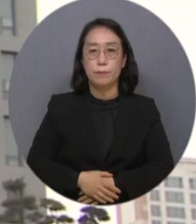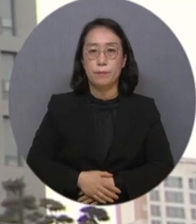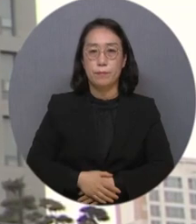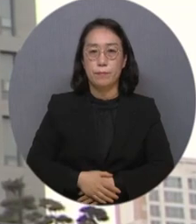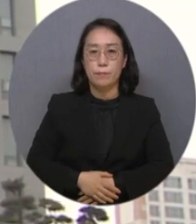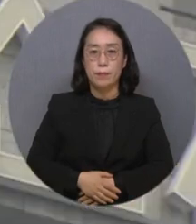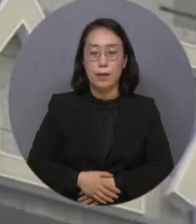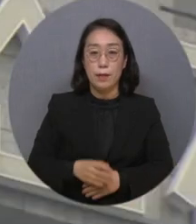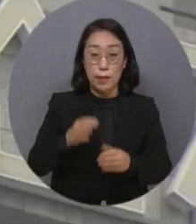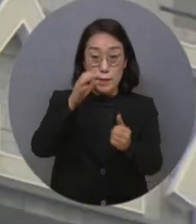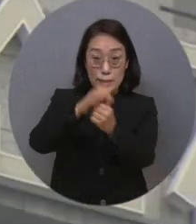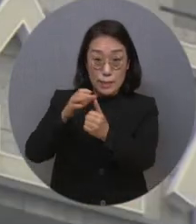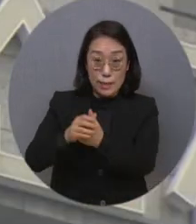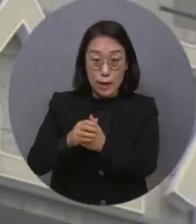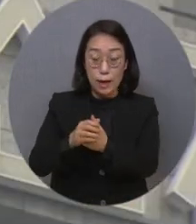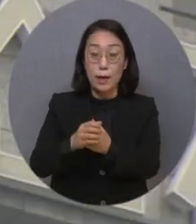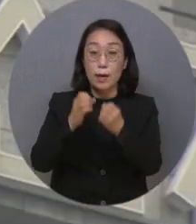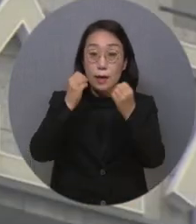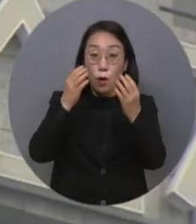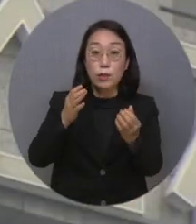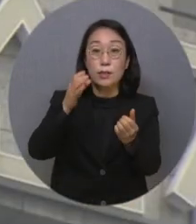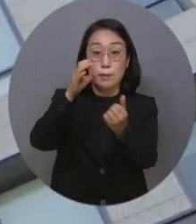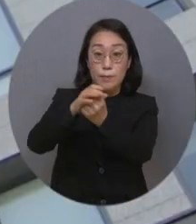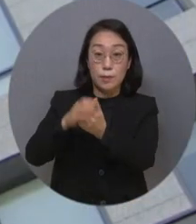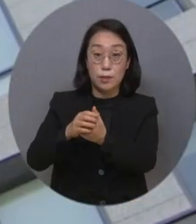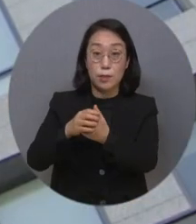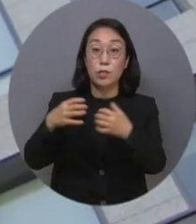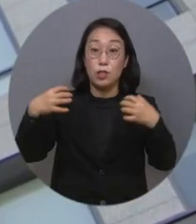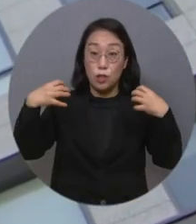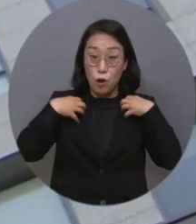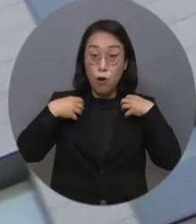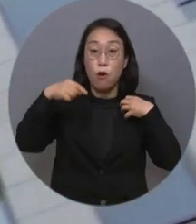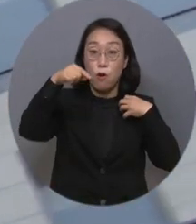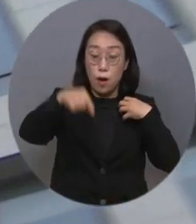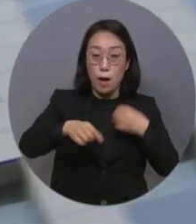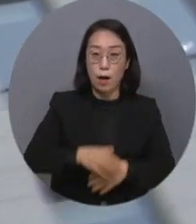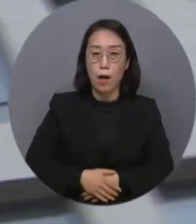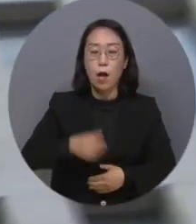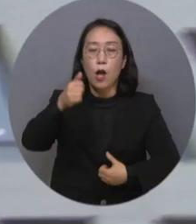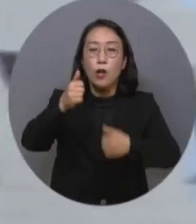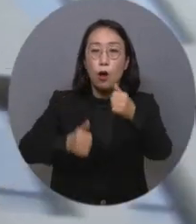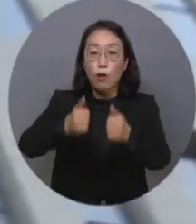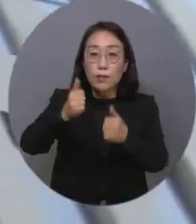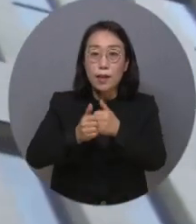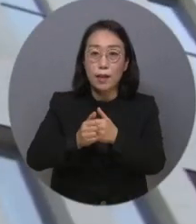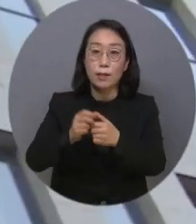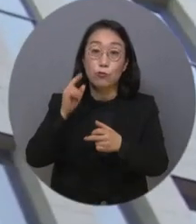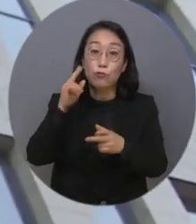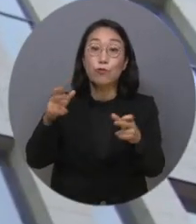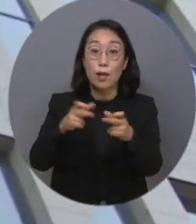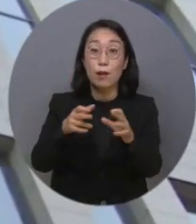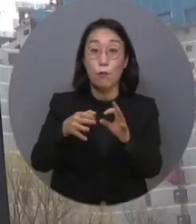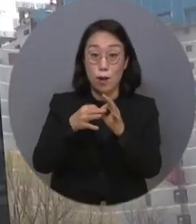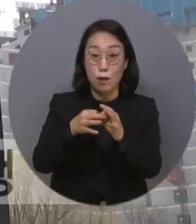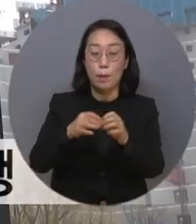인사혁신처가 2023년도 중증장애인 국가공무원 경력 경쟁 채용 시험 시행 계획을 공고했습니다.